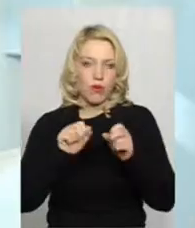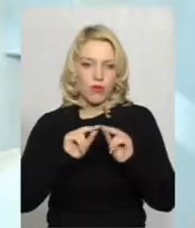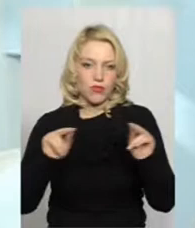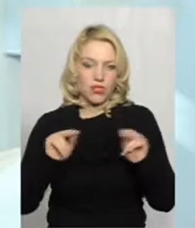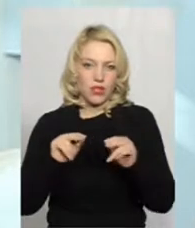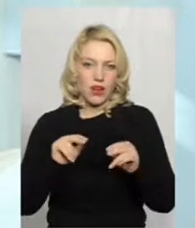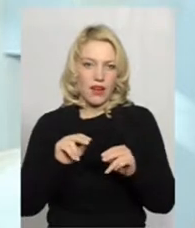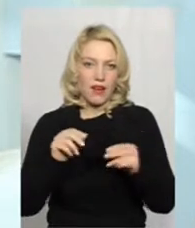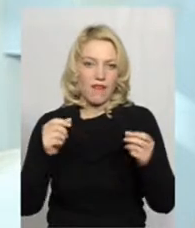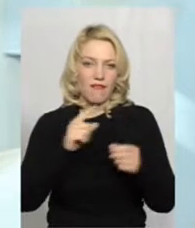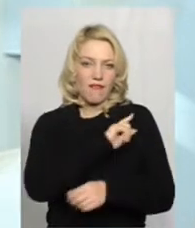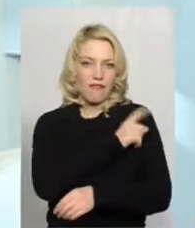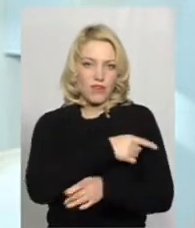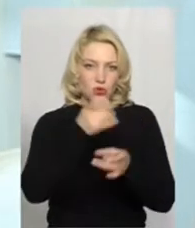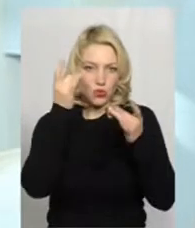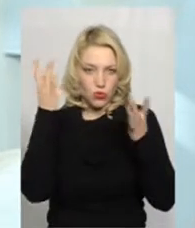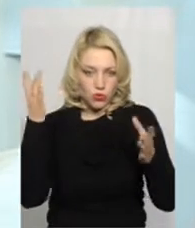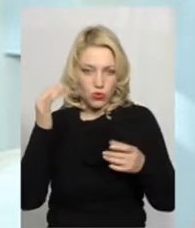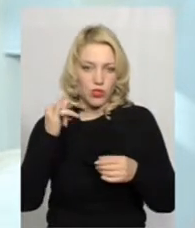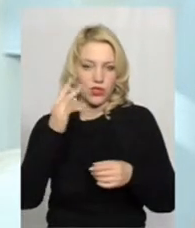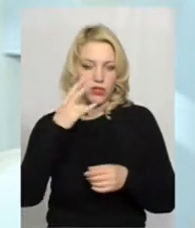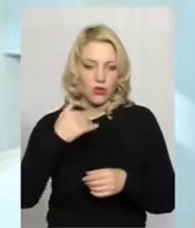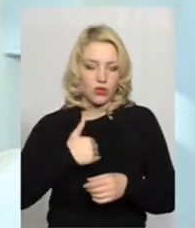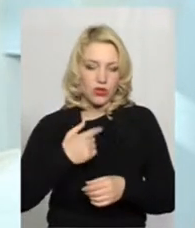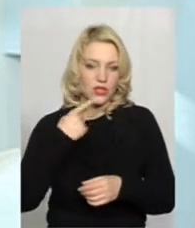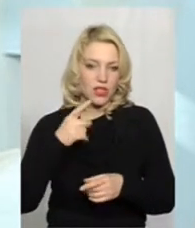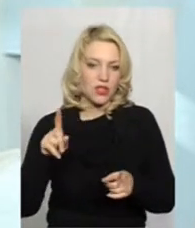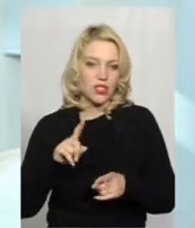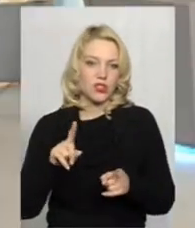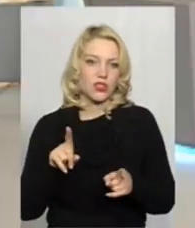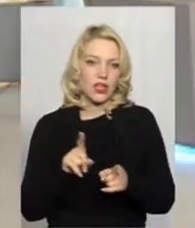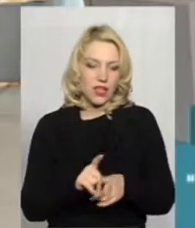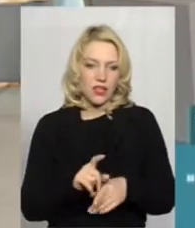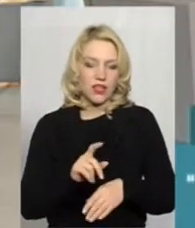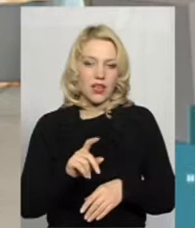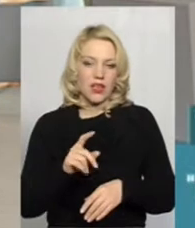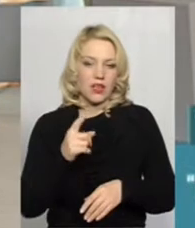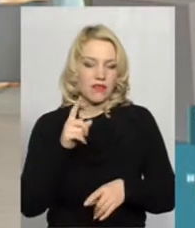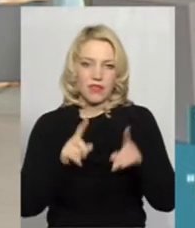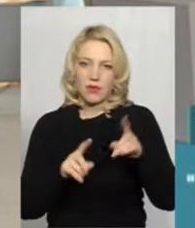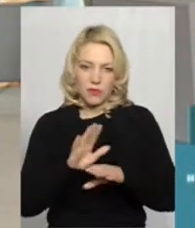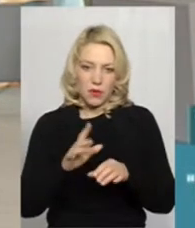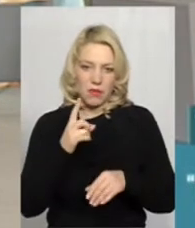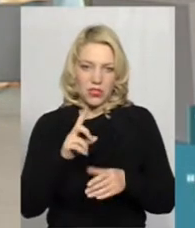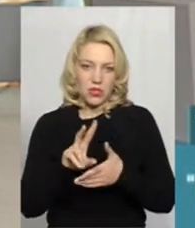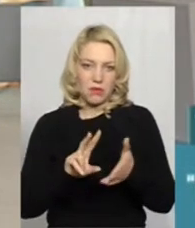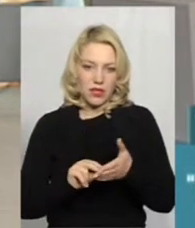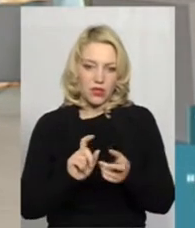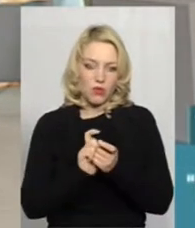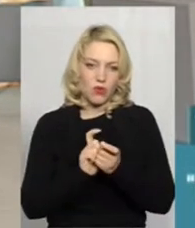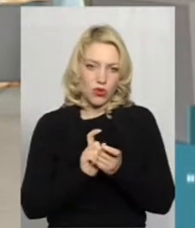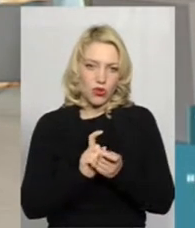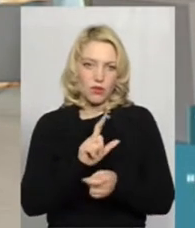Так, вчителя фізкультури. Але хочу сказати, що, на превеликий жаль, такі факти не поодинокі. І першим прикладом боротьби з булінгом